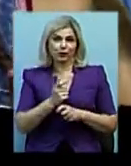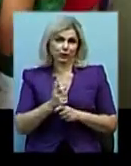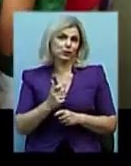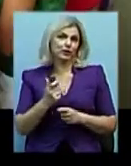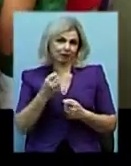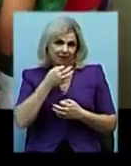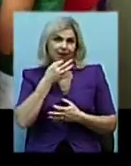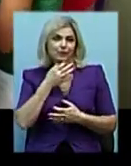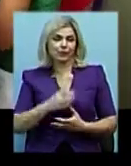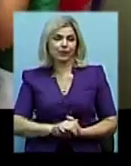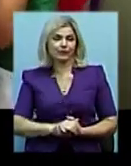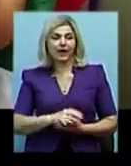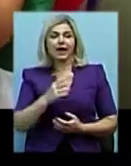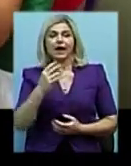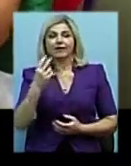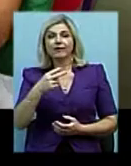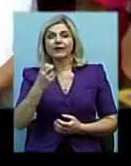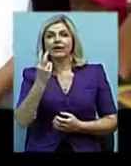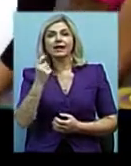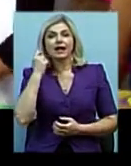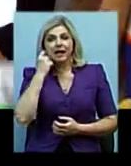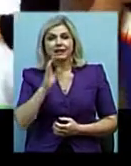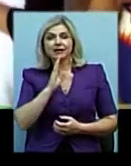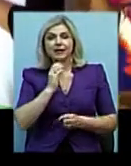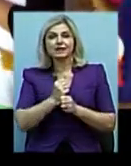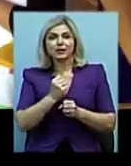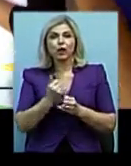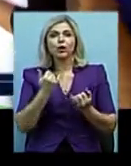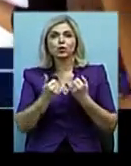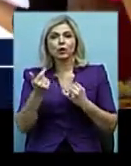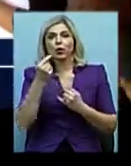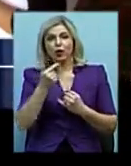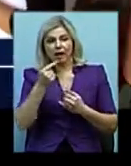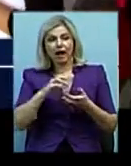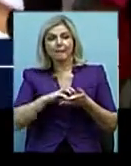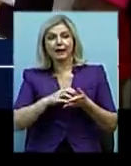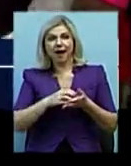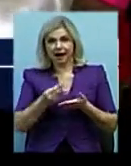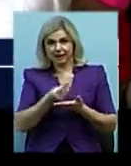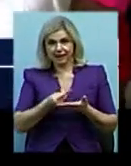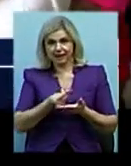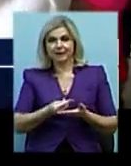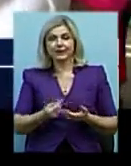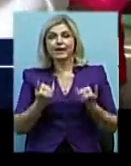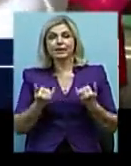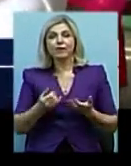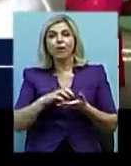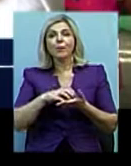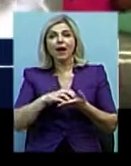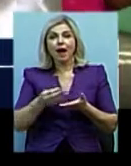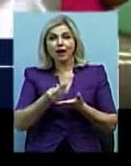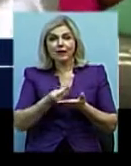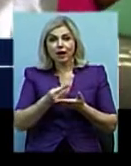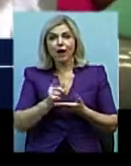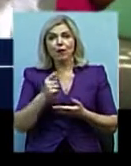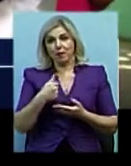класно. 12-річна Варвара Остапенко зробила жовто-блакитний пряник. Я сьогодні розфарбовувала пряник, тому що